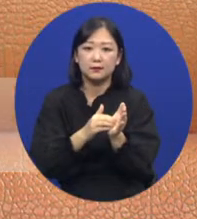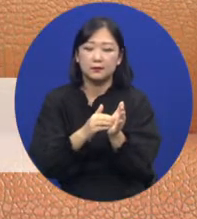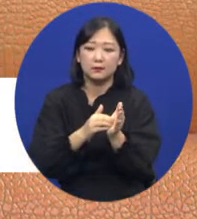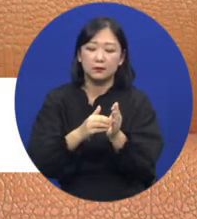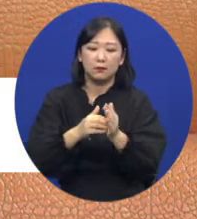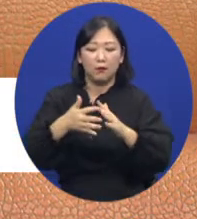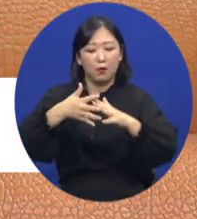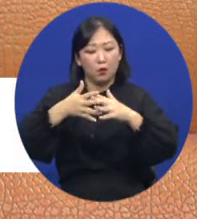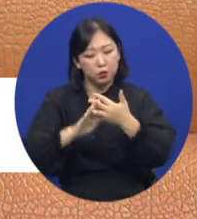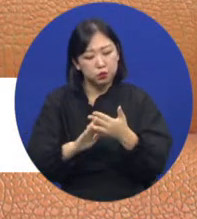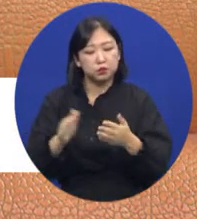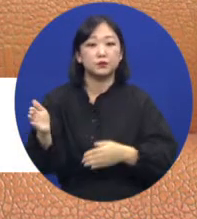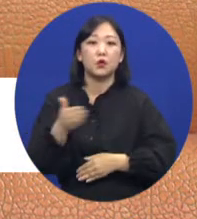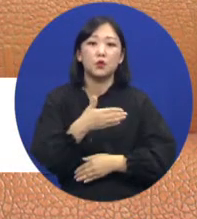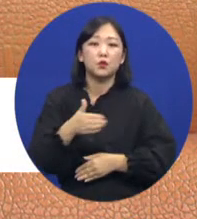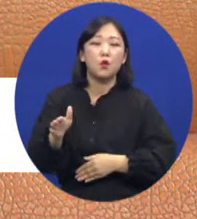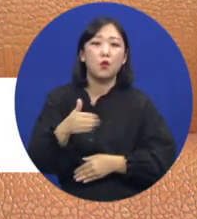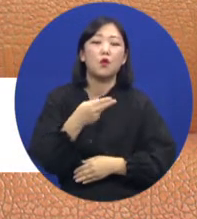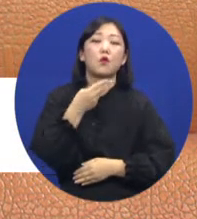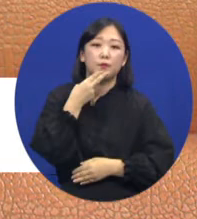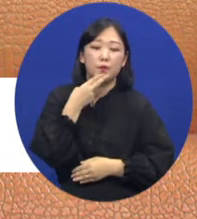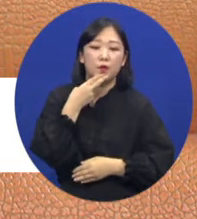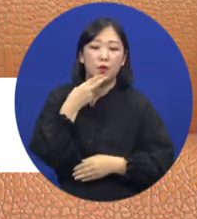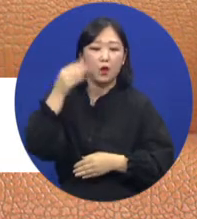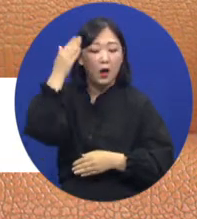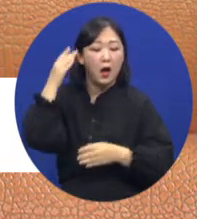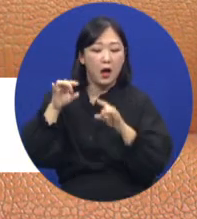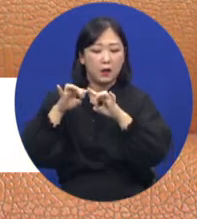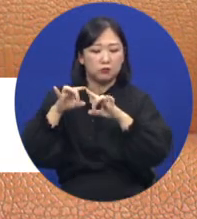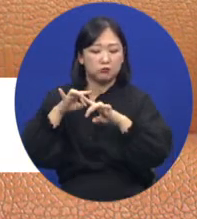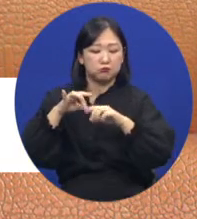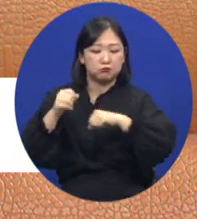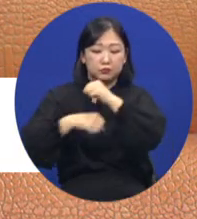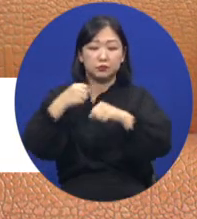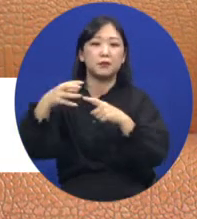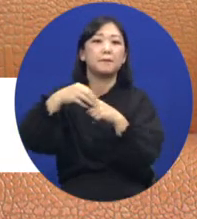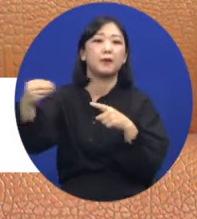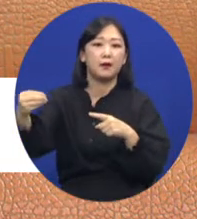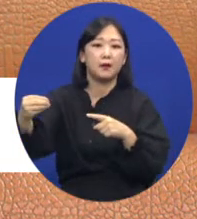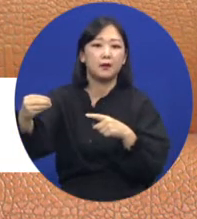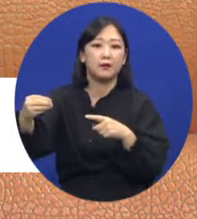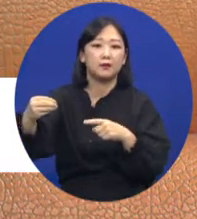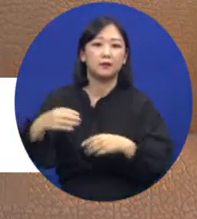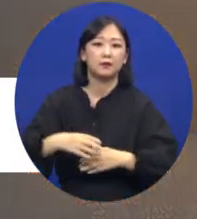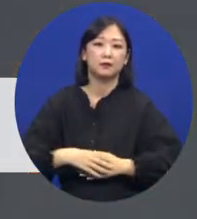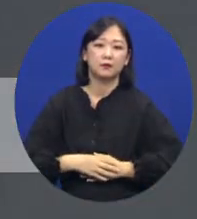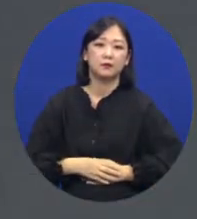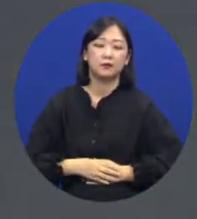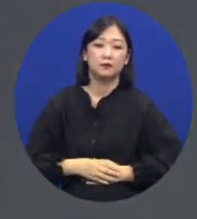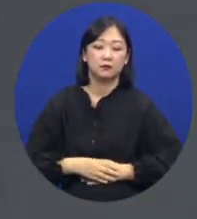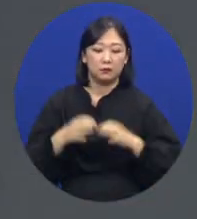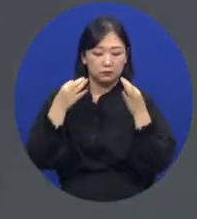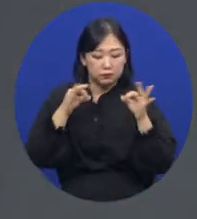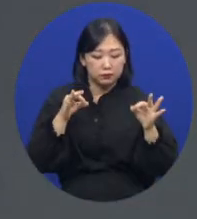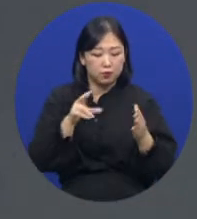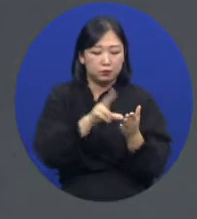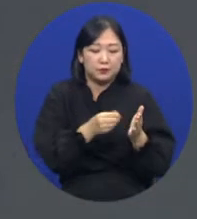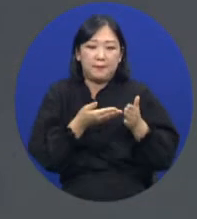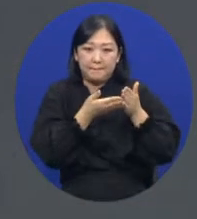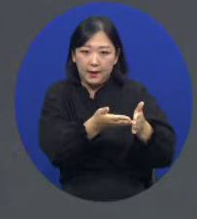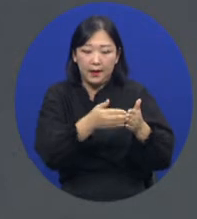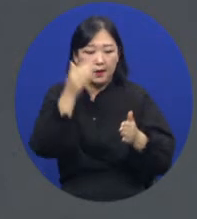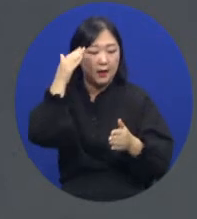고지서는 전혀 없었고 그냥 한전에서 임의대로 그냥 빼간 겁니다. 금액을. 김 씨가 문제를